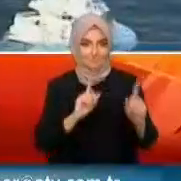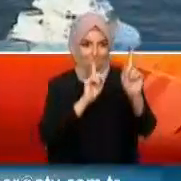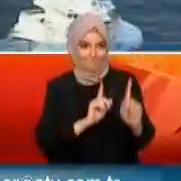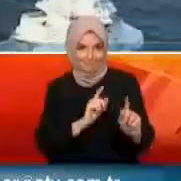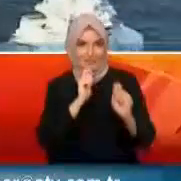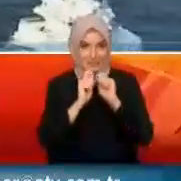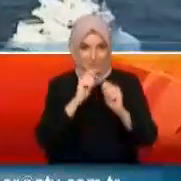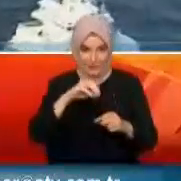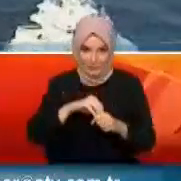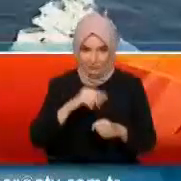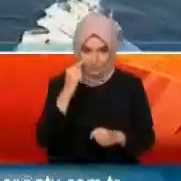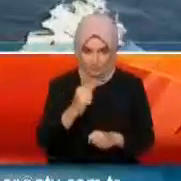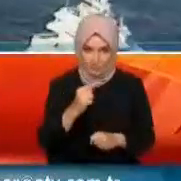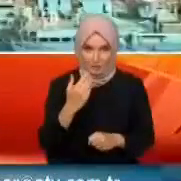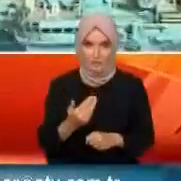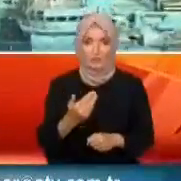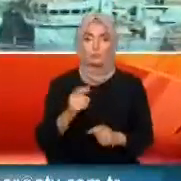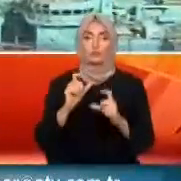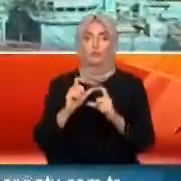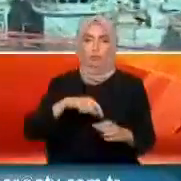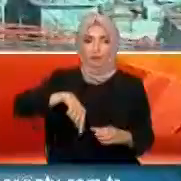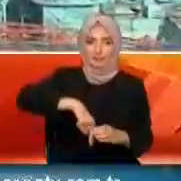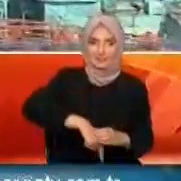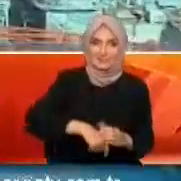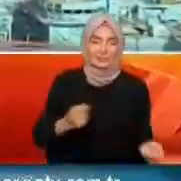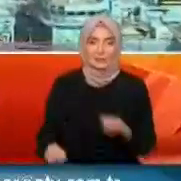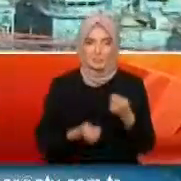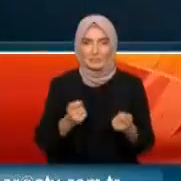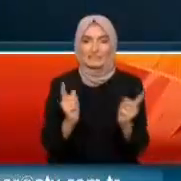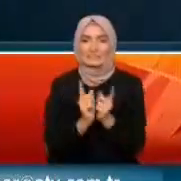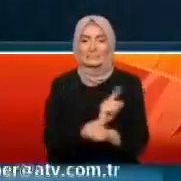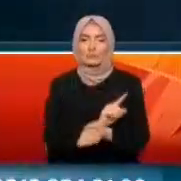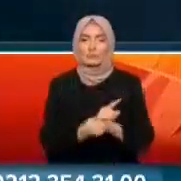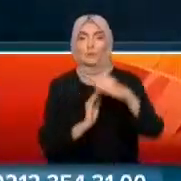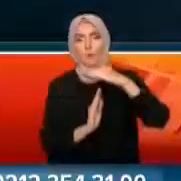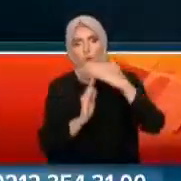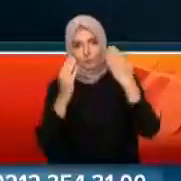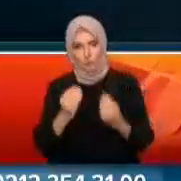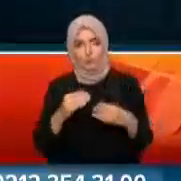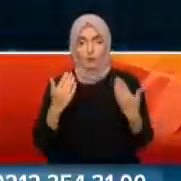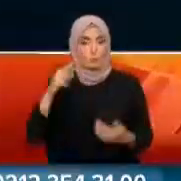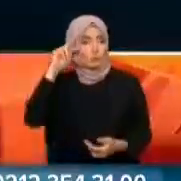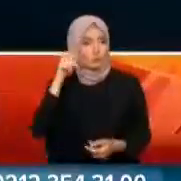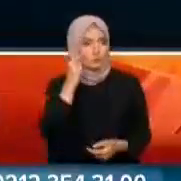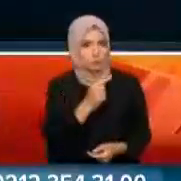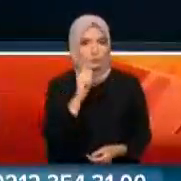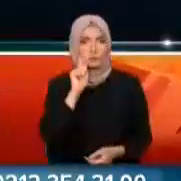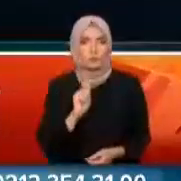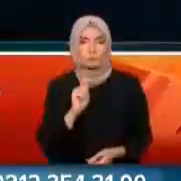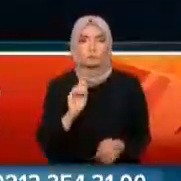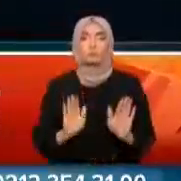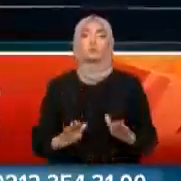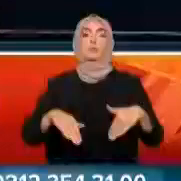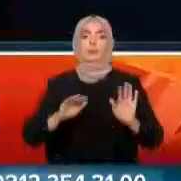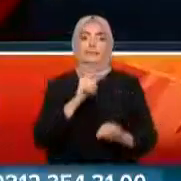ama Atina yönetiminin verdiği sözü tutmadığı için faaliyetlerin yeniden başlatıldığını duyurdu. Sismik araştırma gemisi